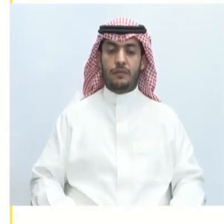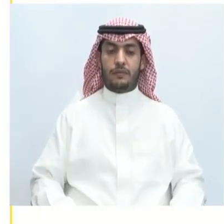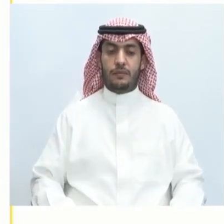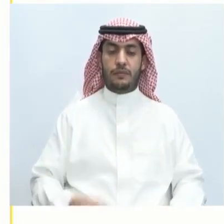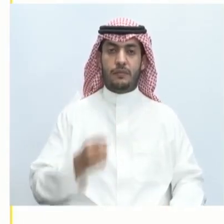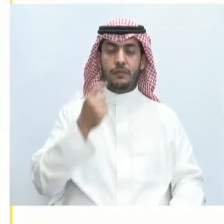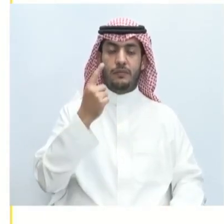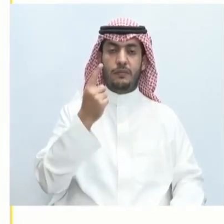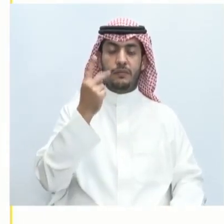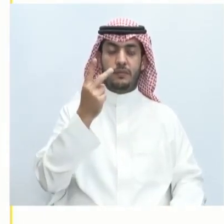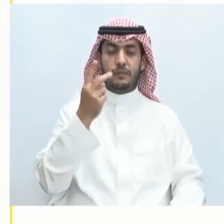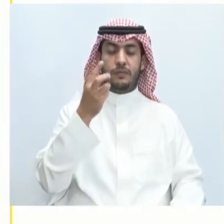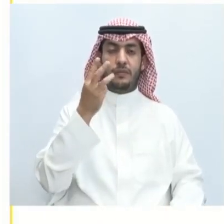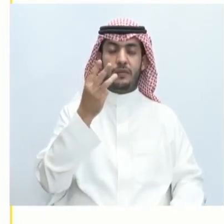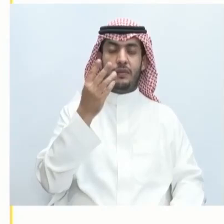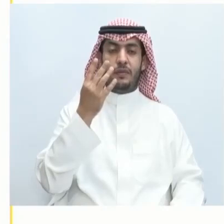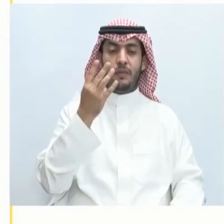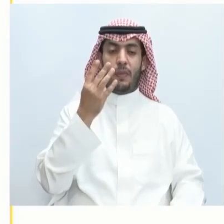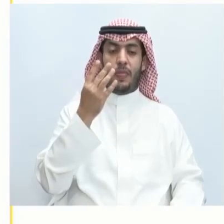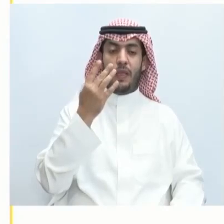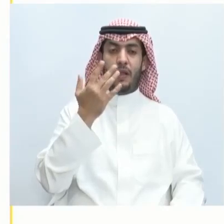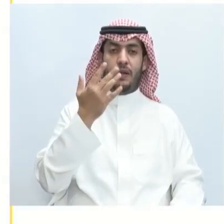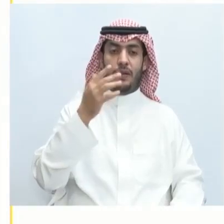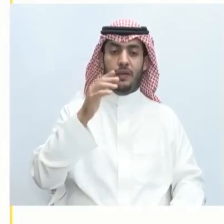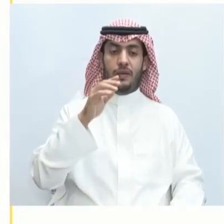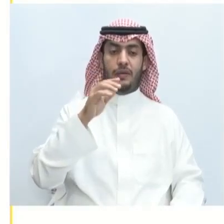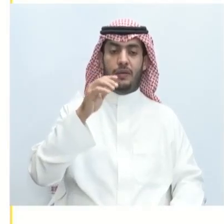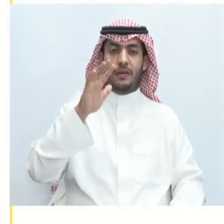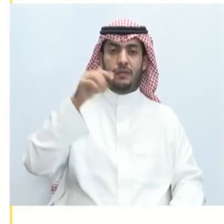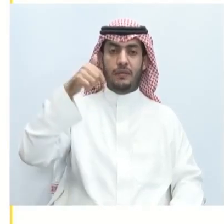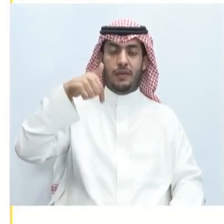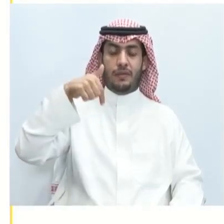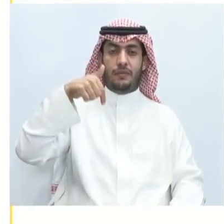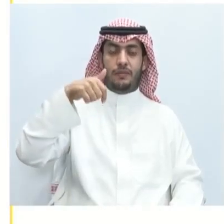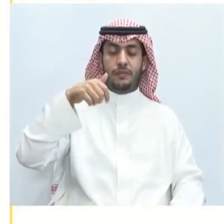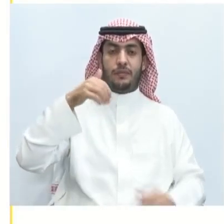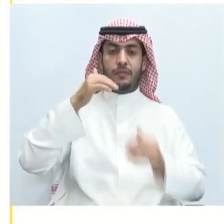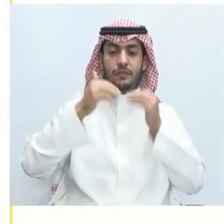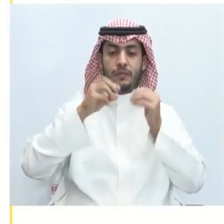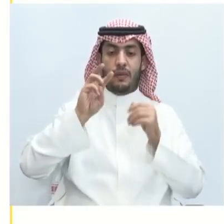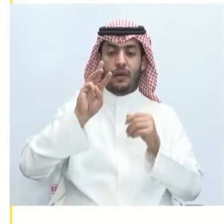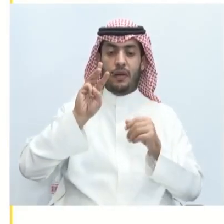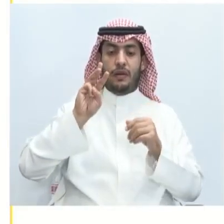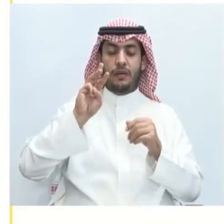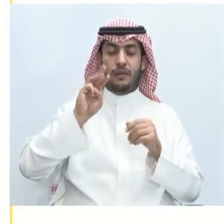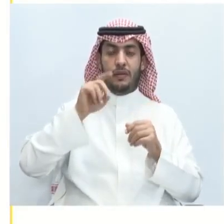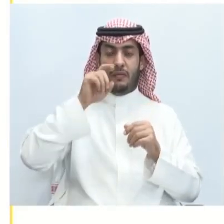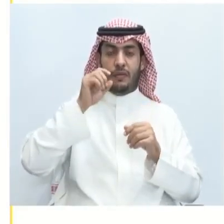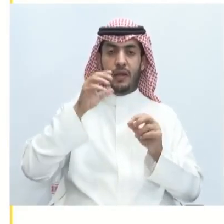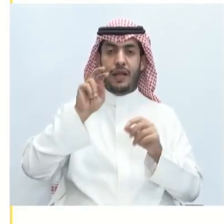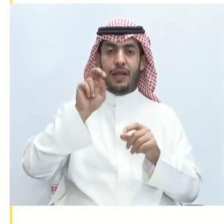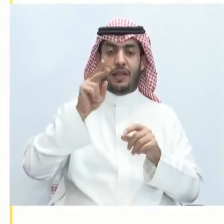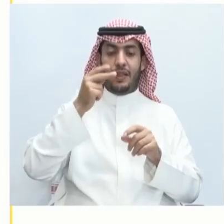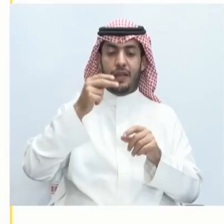اثنتان ثلاثه اربعه خمسه سته الخطوه الثالثه ان اعد